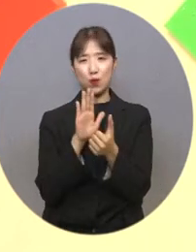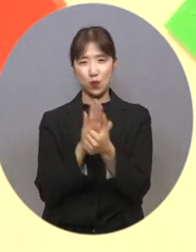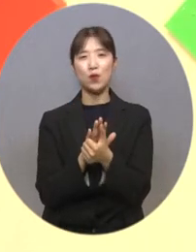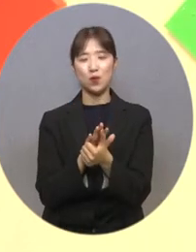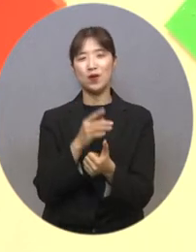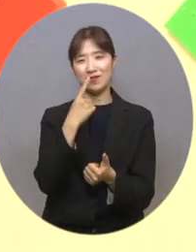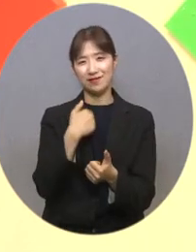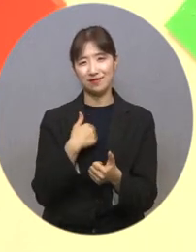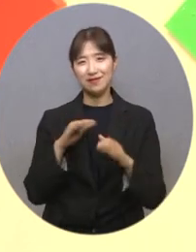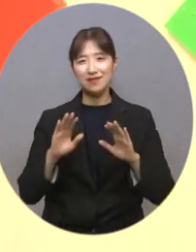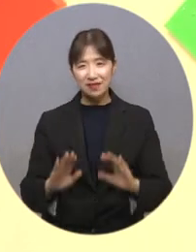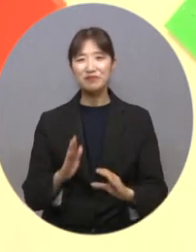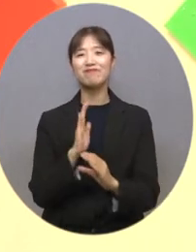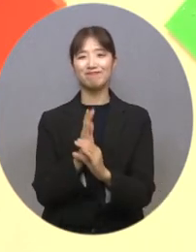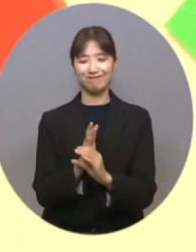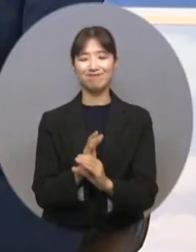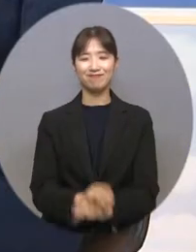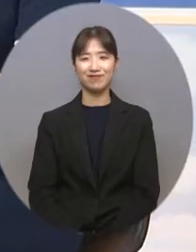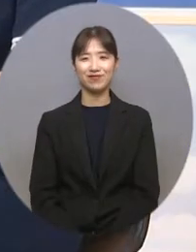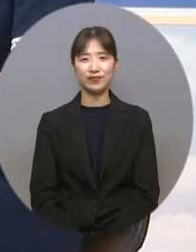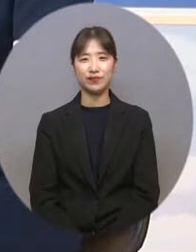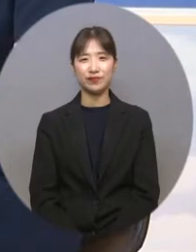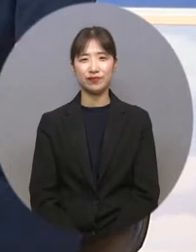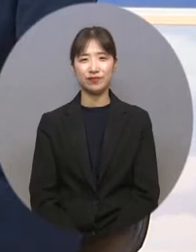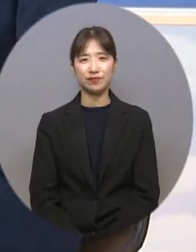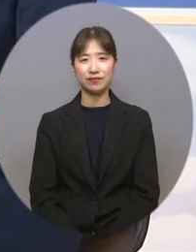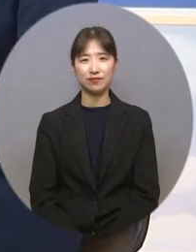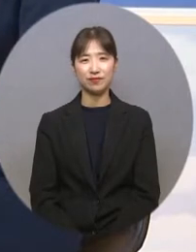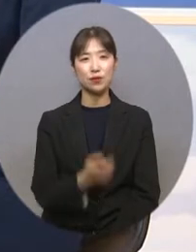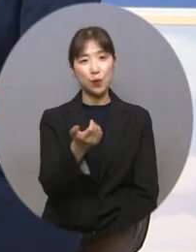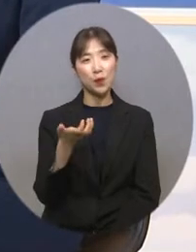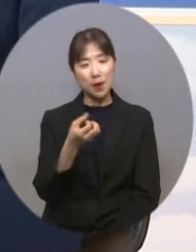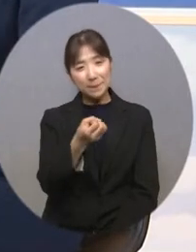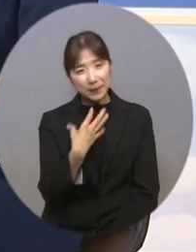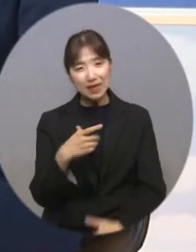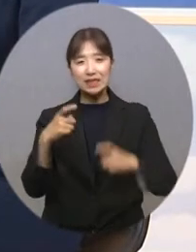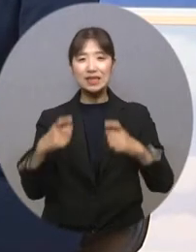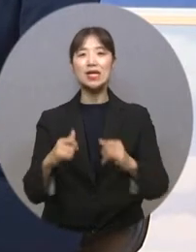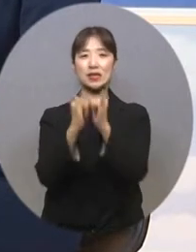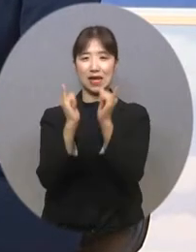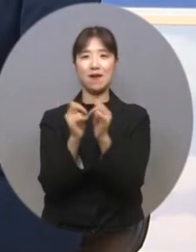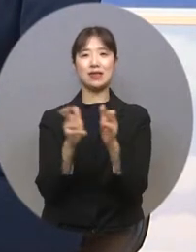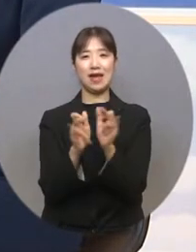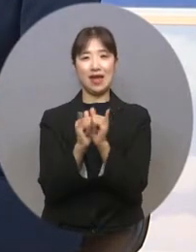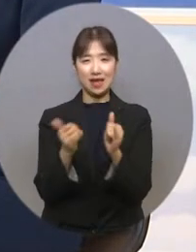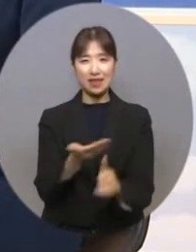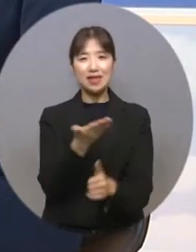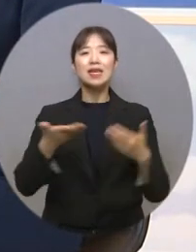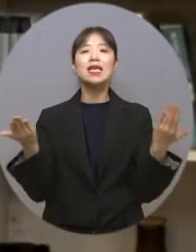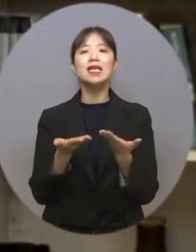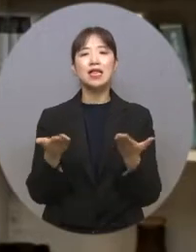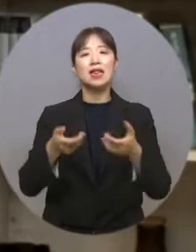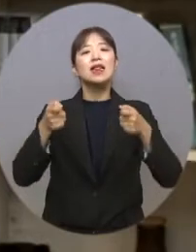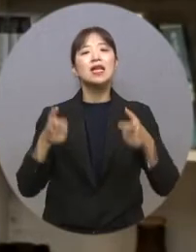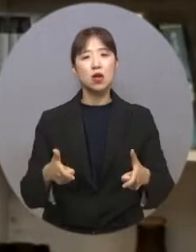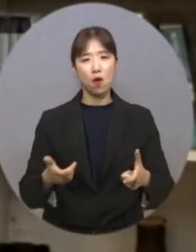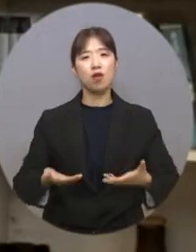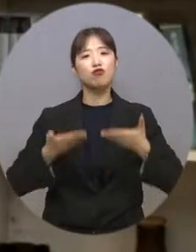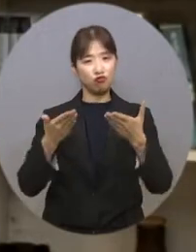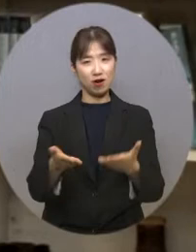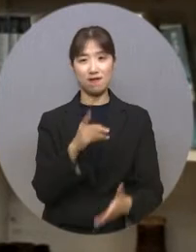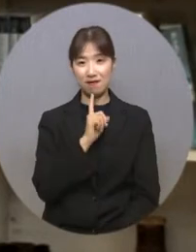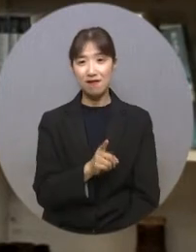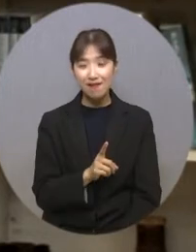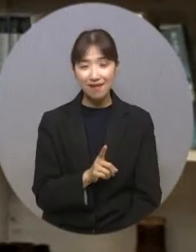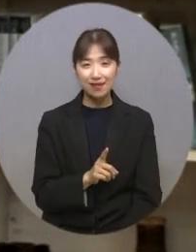저희가 지원을 하고 있습니다. 네. 조금 전에 지역사회 장애인들에게 근로의 기회를 제공하신다고